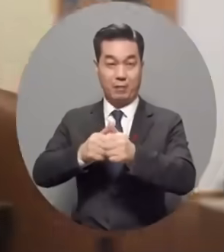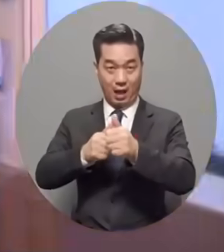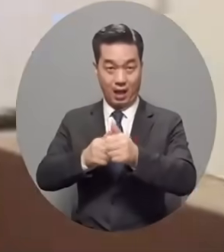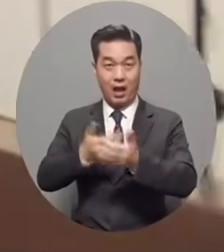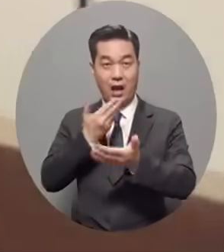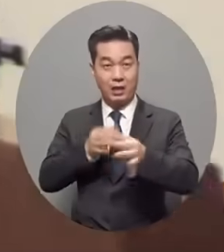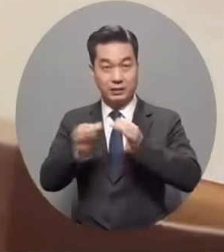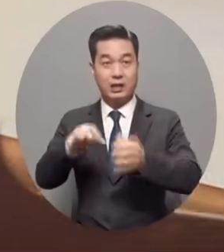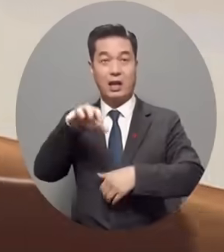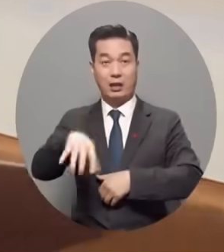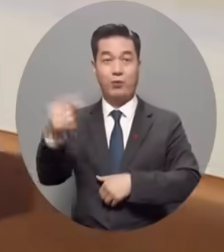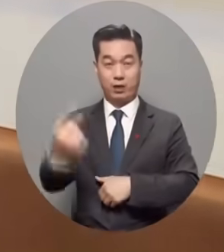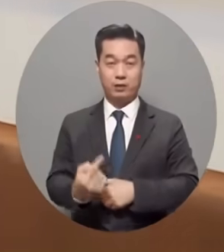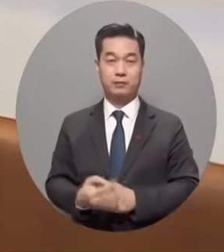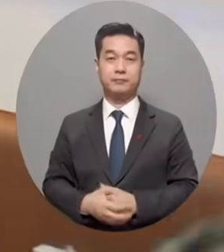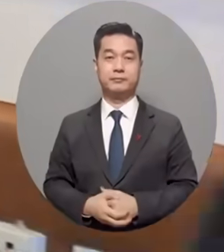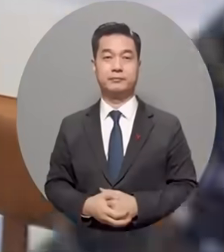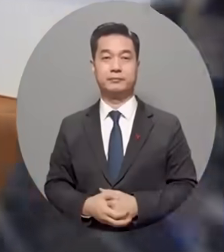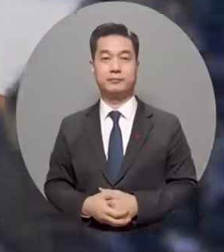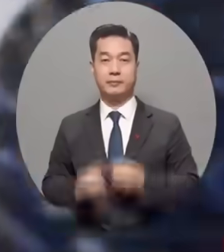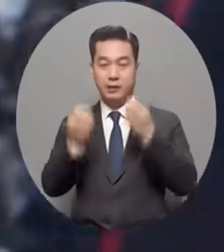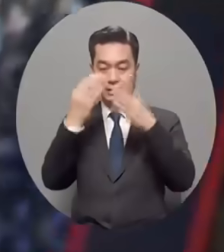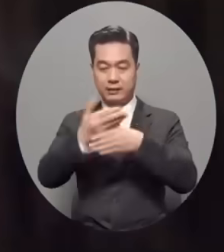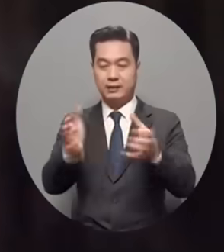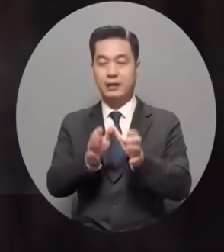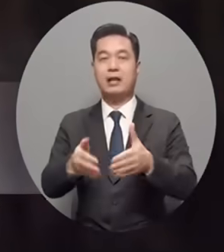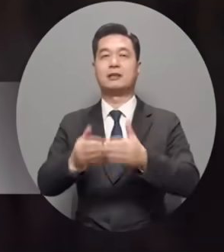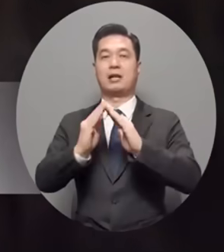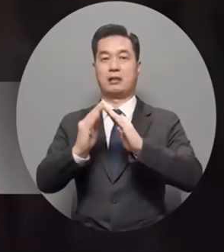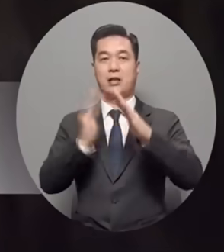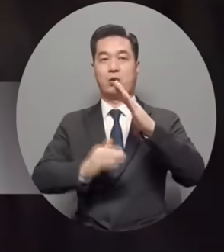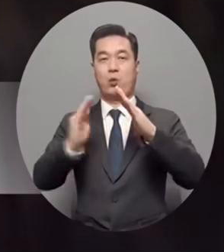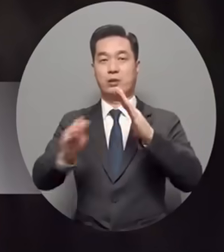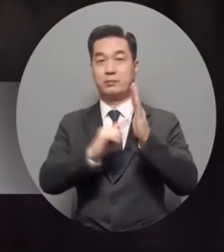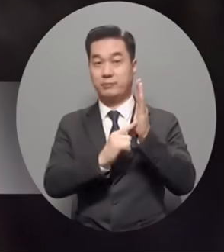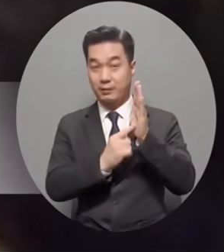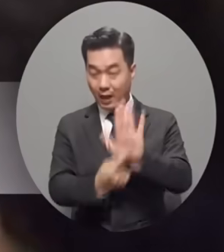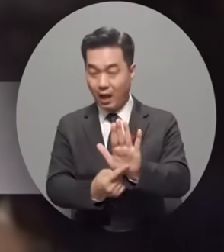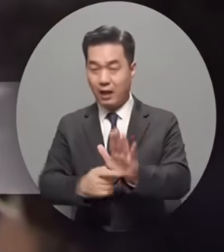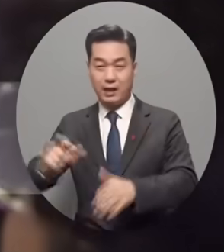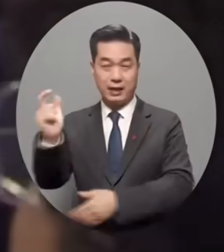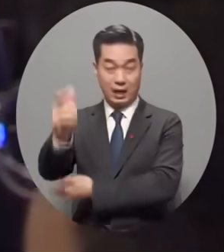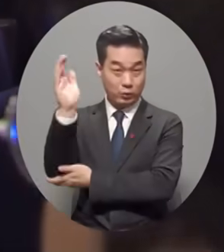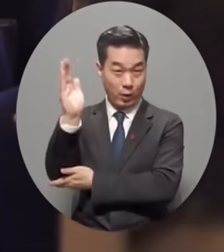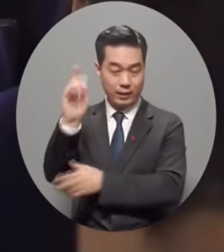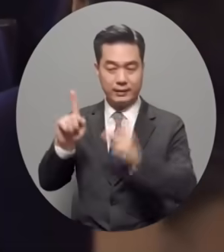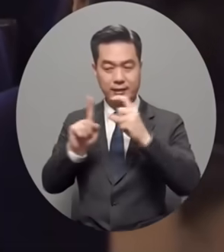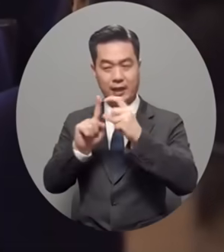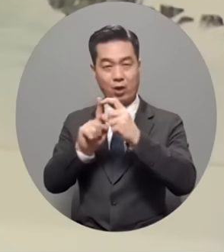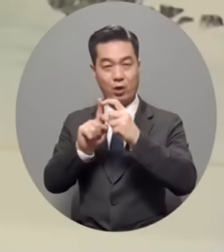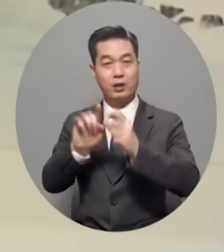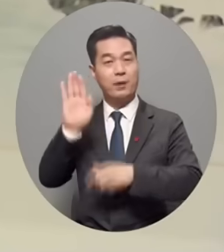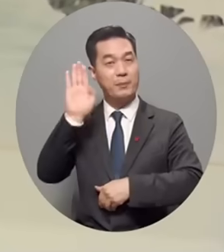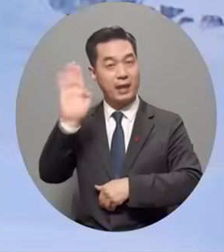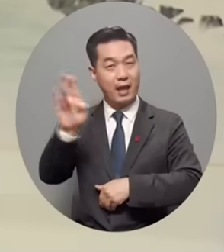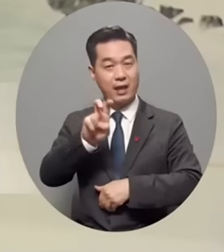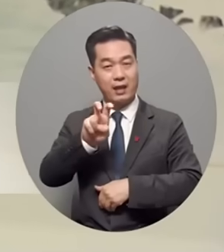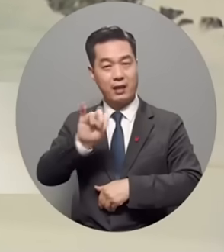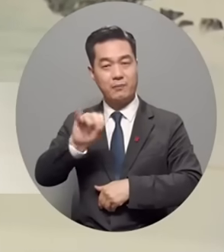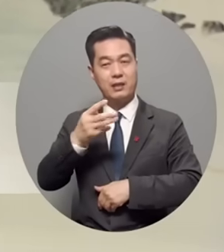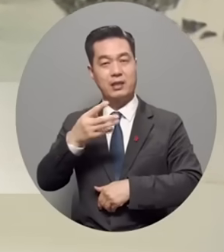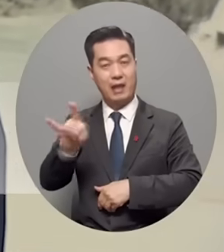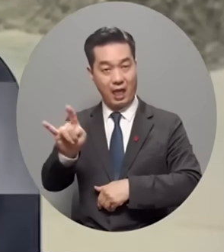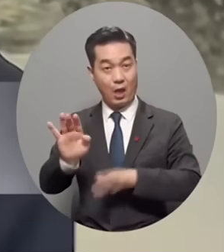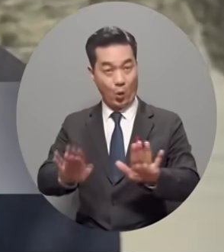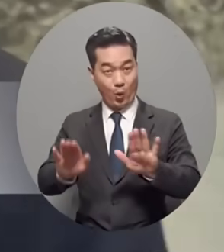식당에 들어왔습니다. 신당 창당을 공식적으로 밝히면서 강조한 단어는 미래였습니다. 오늘